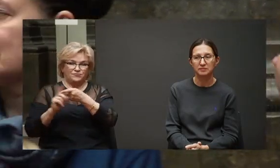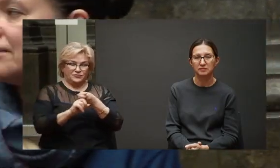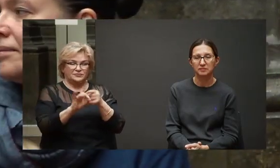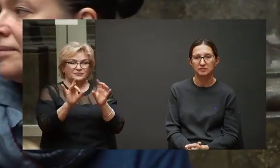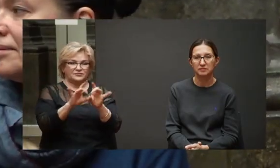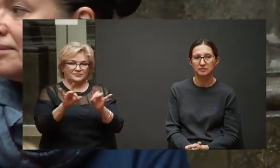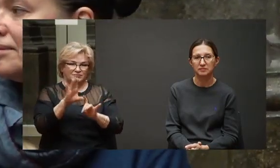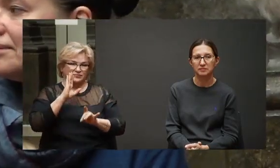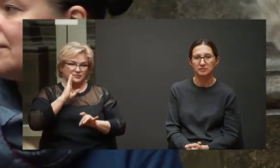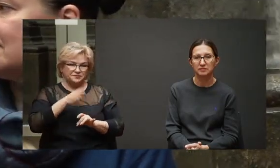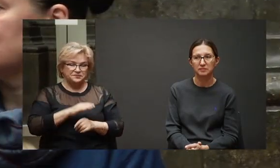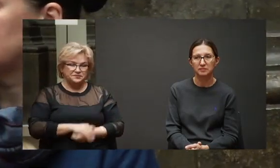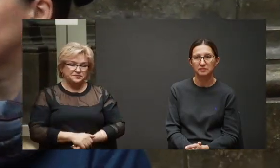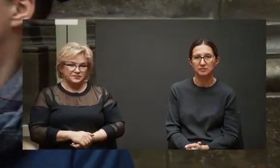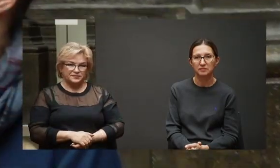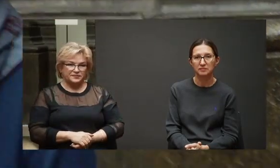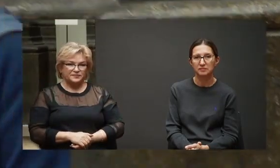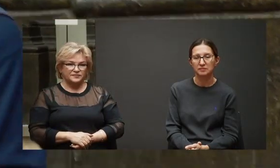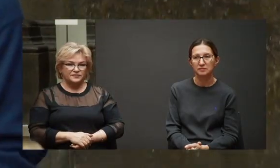с чем-нибудь еще.